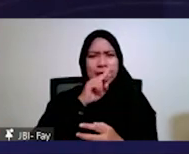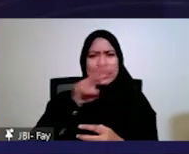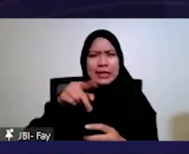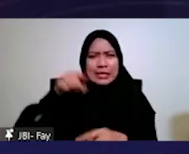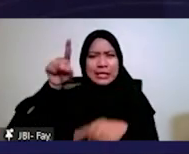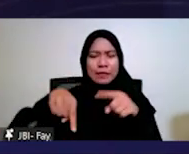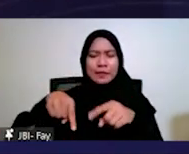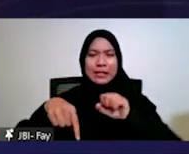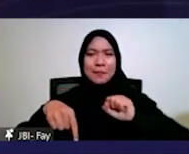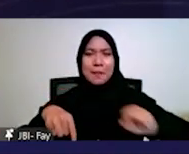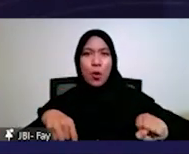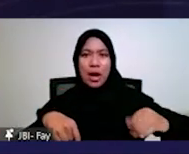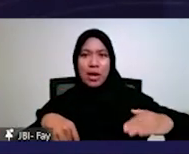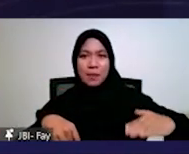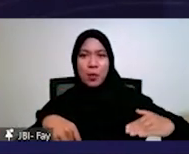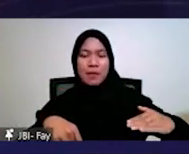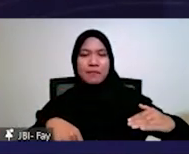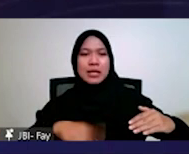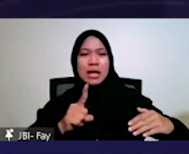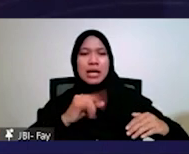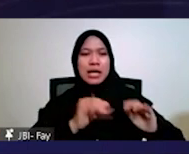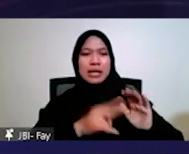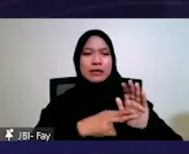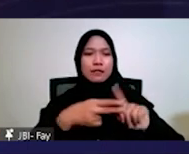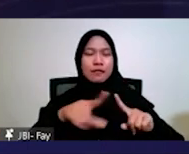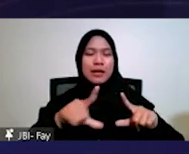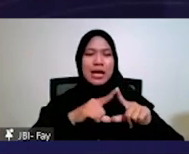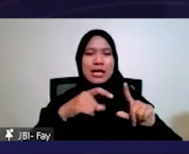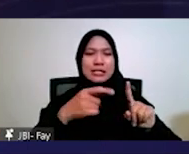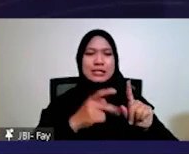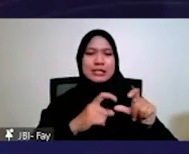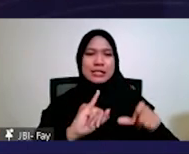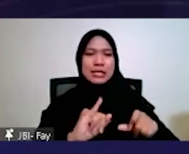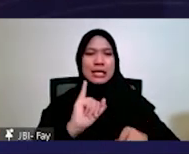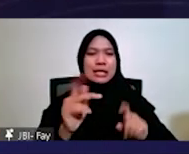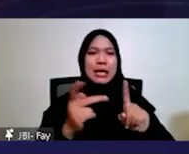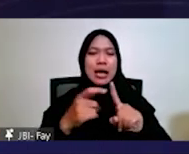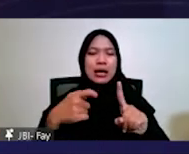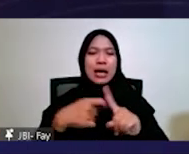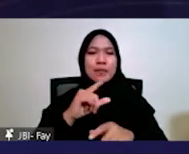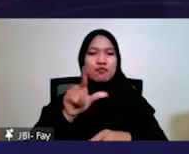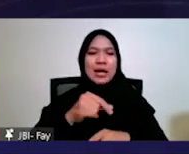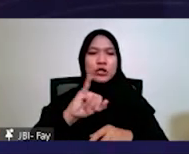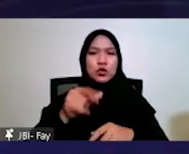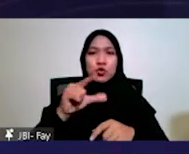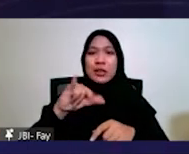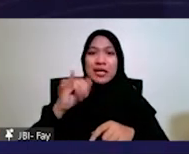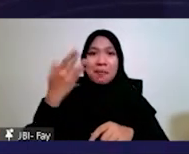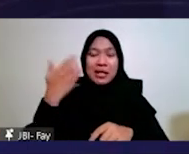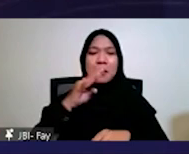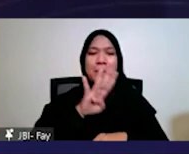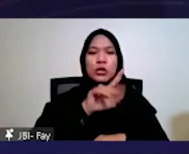bawah itu inflasi ihk di bulan nah Juli kemarin 4,9 4 ya